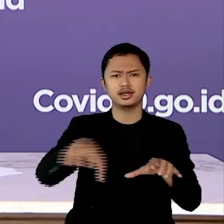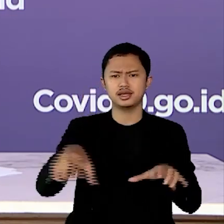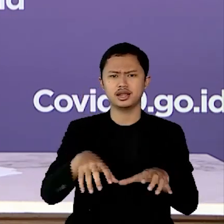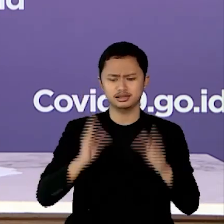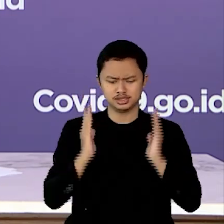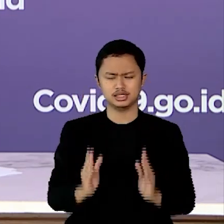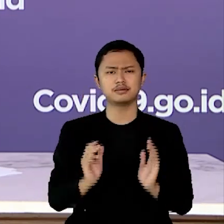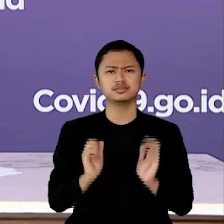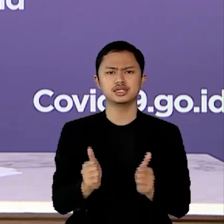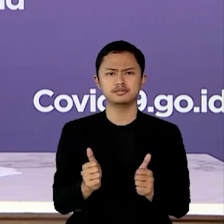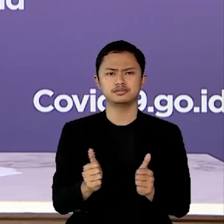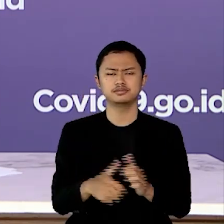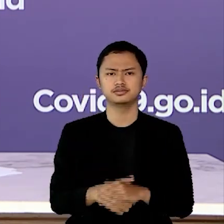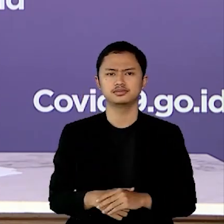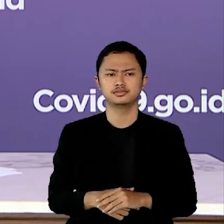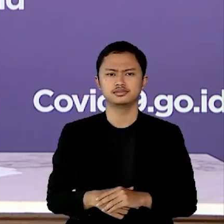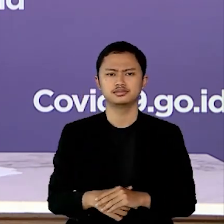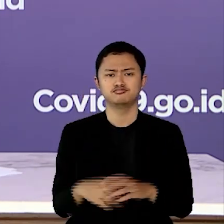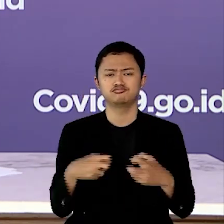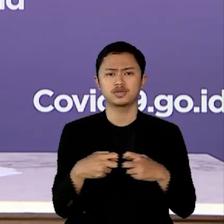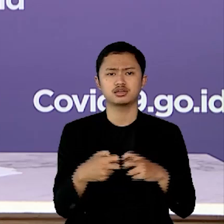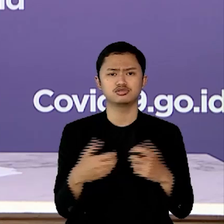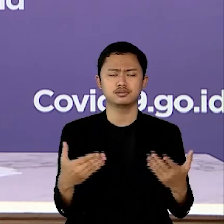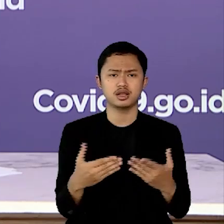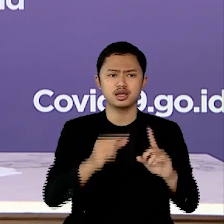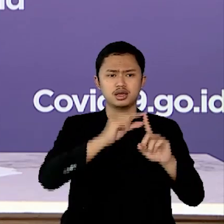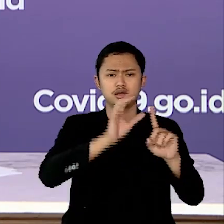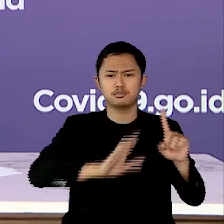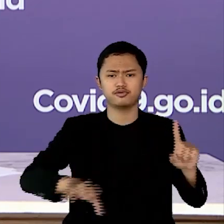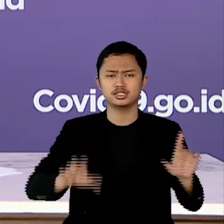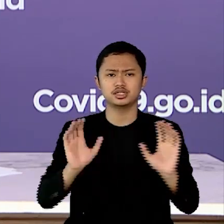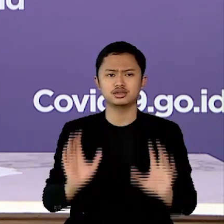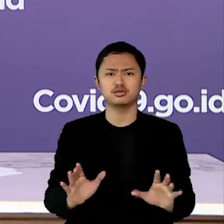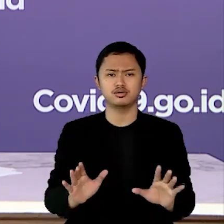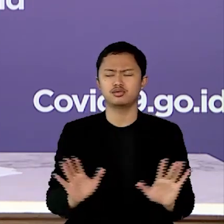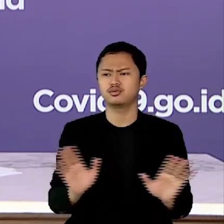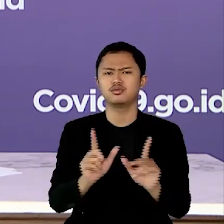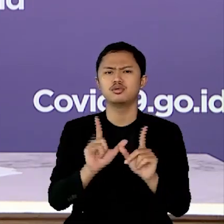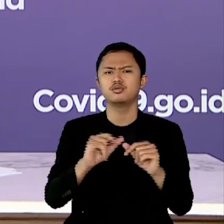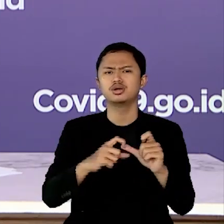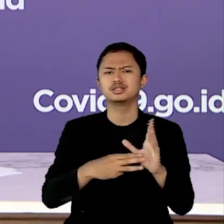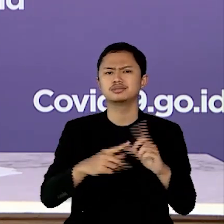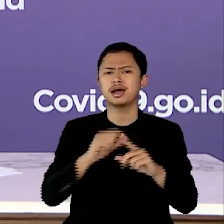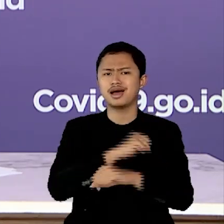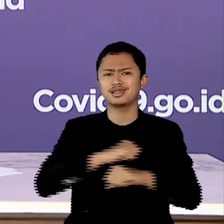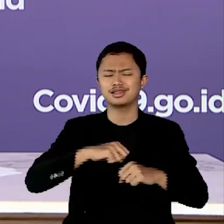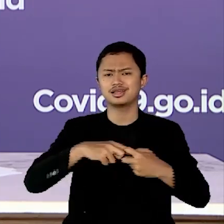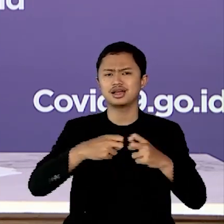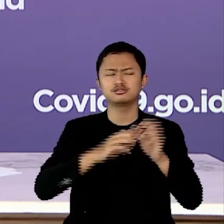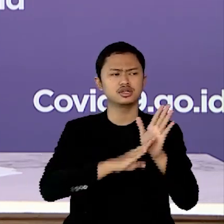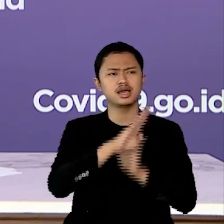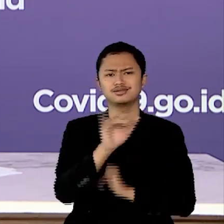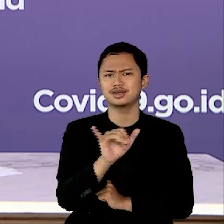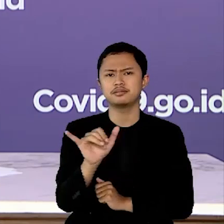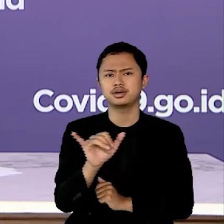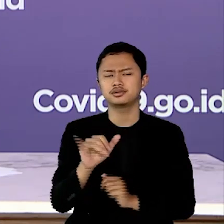terkait tidak hanya kasus Danbo rumah sakit rujukan di tingkat provinsi Wisma Atlet pun menunjukkan peningkatan yang cukup